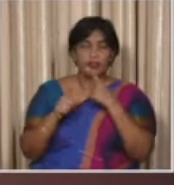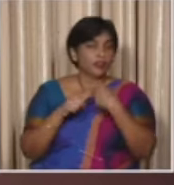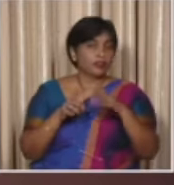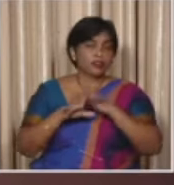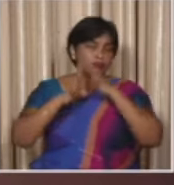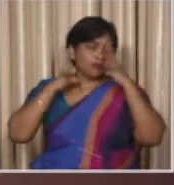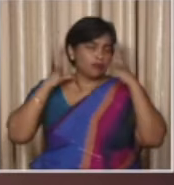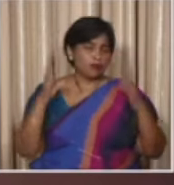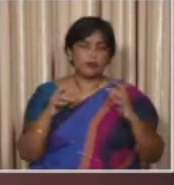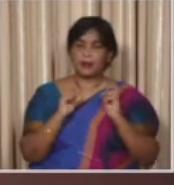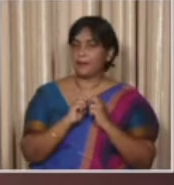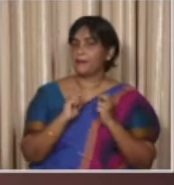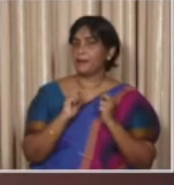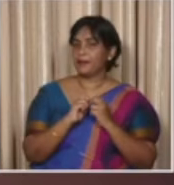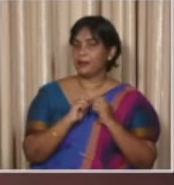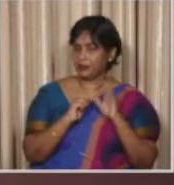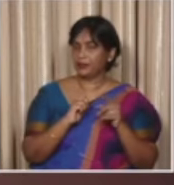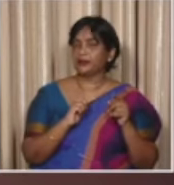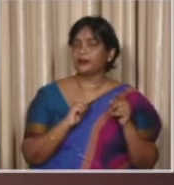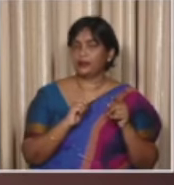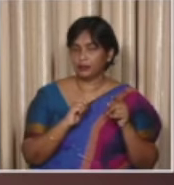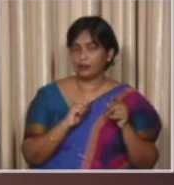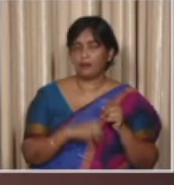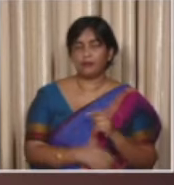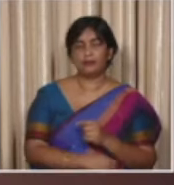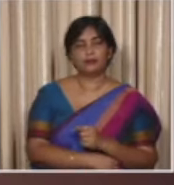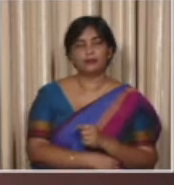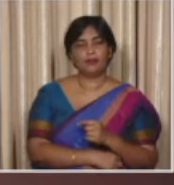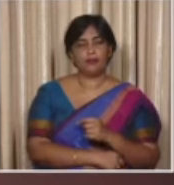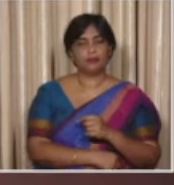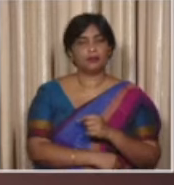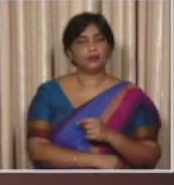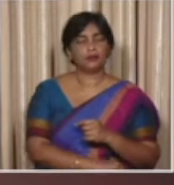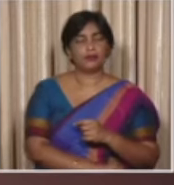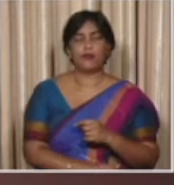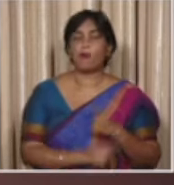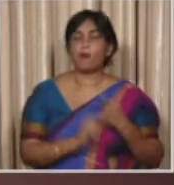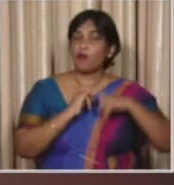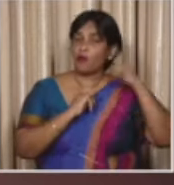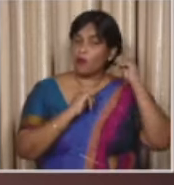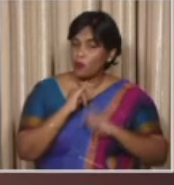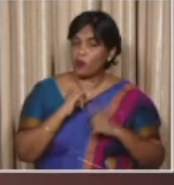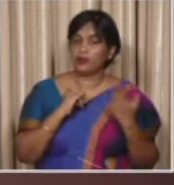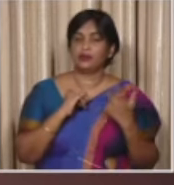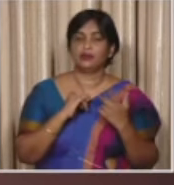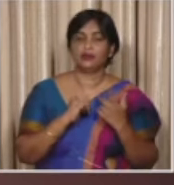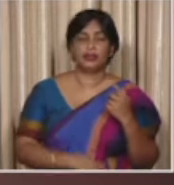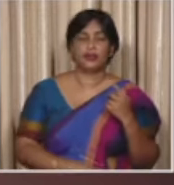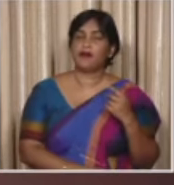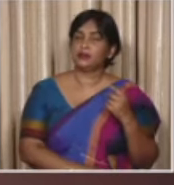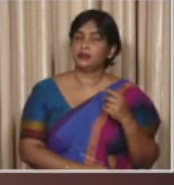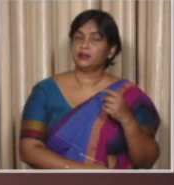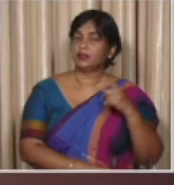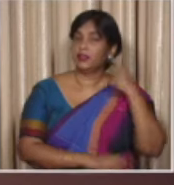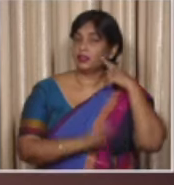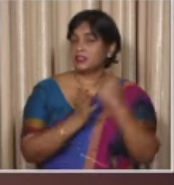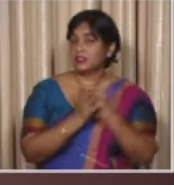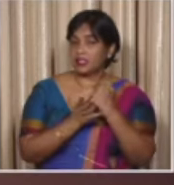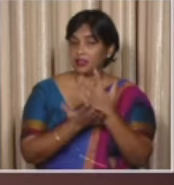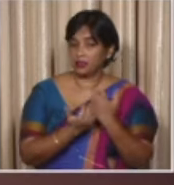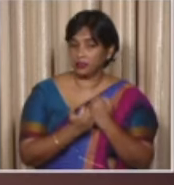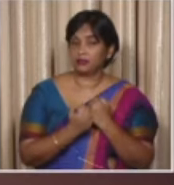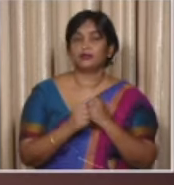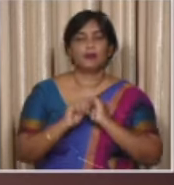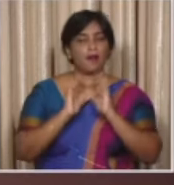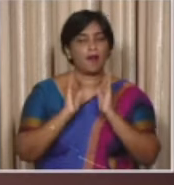ශේස්ත්‍රයකටම බලපෑම් කරමින් තිබෙනවා. ඒ කියන්නේ උපාධි ප්‍රදාන උත්සවයන් විභාගවලට ඉදිරිපත් කිරීම, සහතික ලබා ගැනීම. ඒ